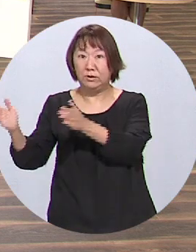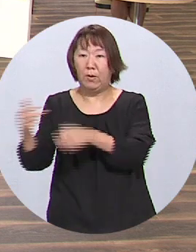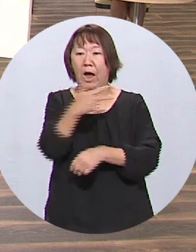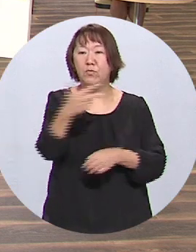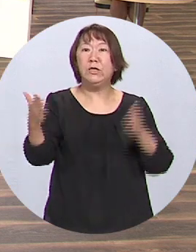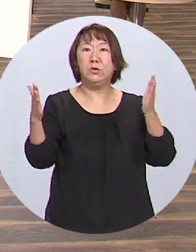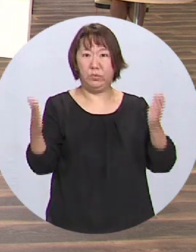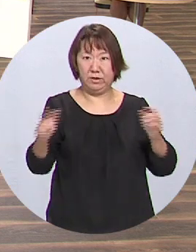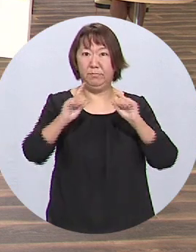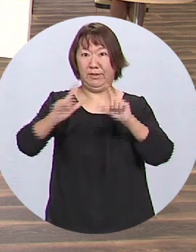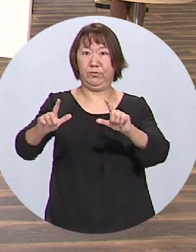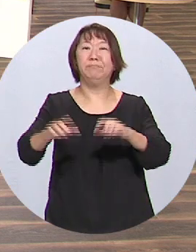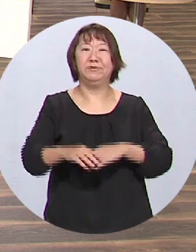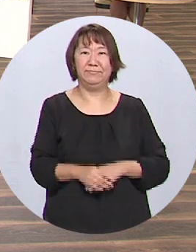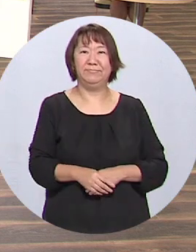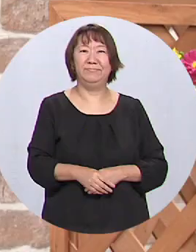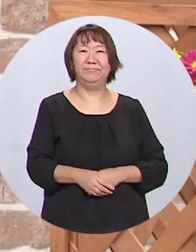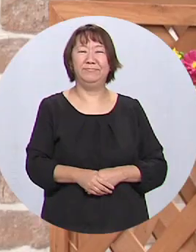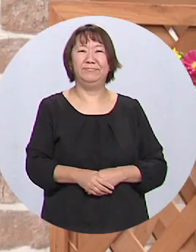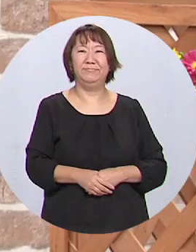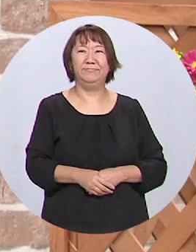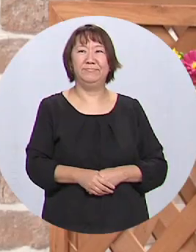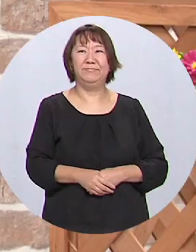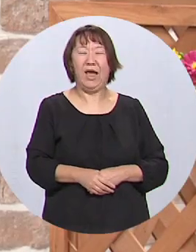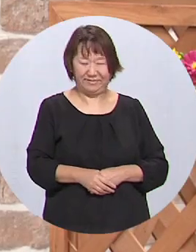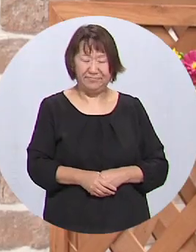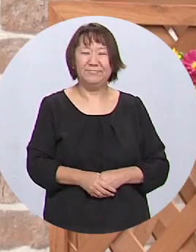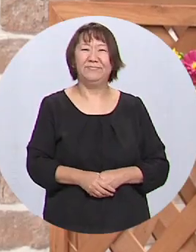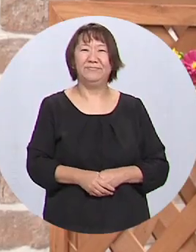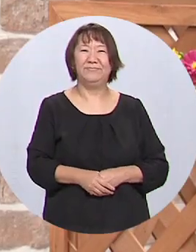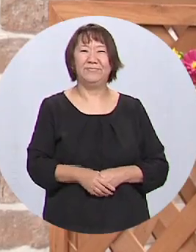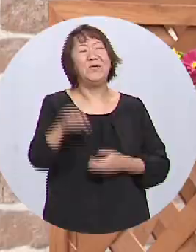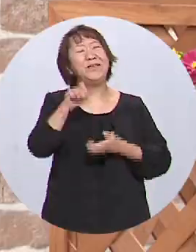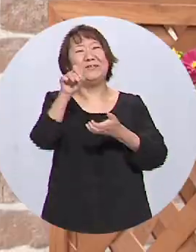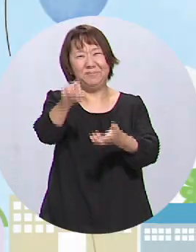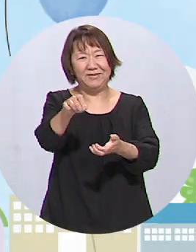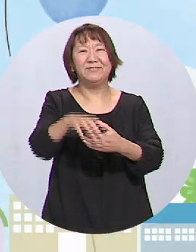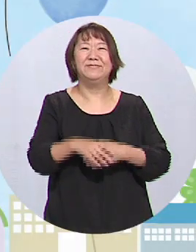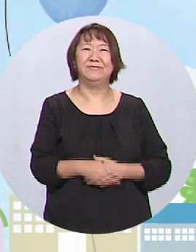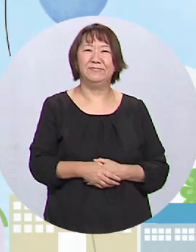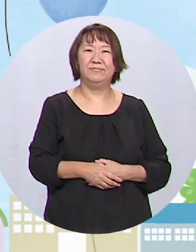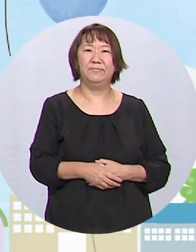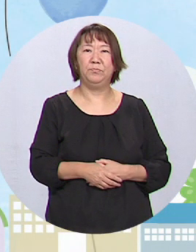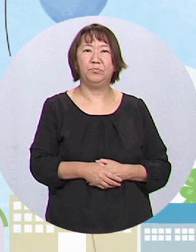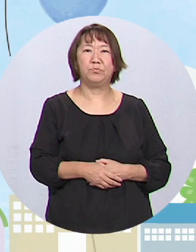リーピックアップです。松井さんお願いします。 はい、お伝えします。